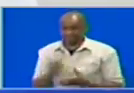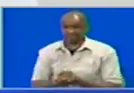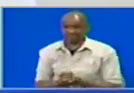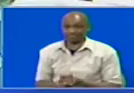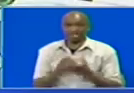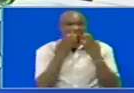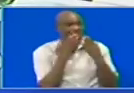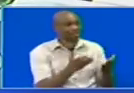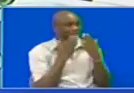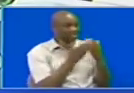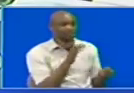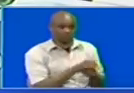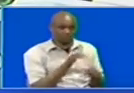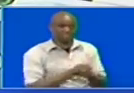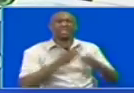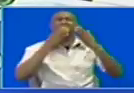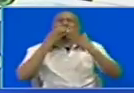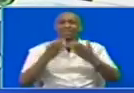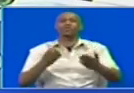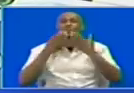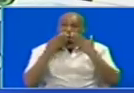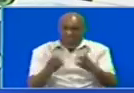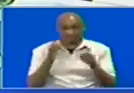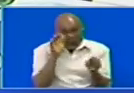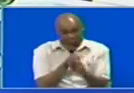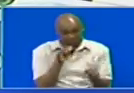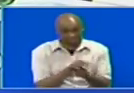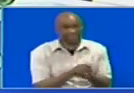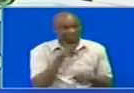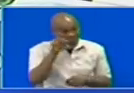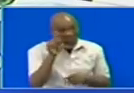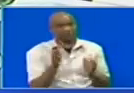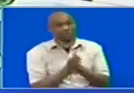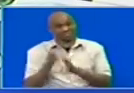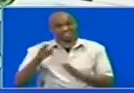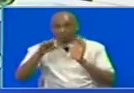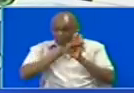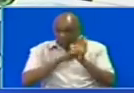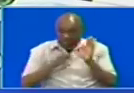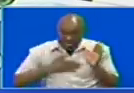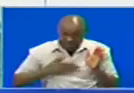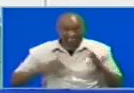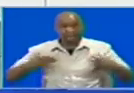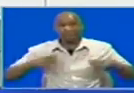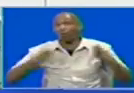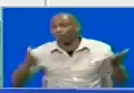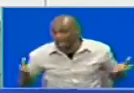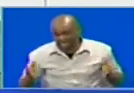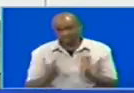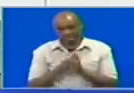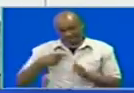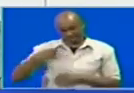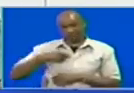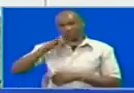sana. Asante. Na mtazamaji, shukran sana kwa kuweza kujumuika nasi katika makala haya ya Wako Wapi. Tumekuwa naye John